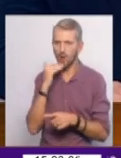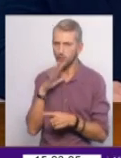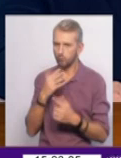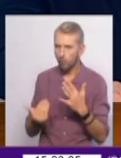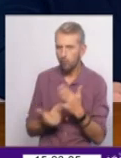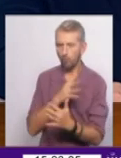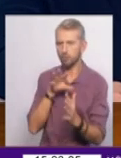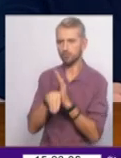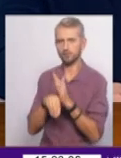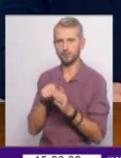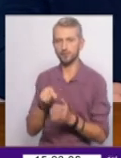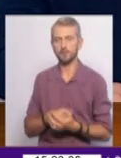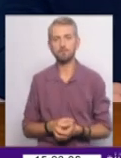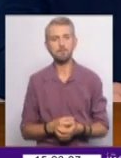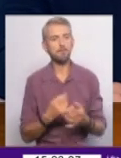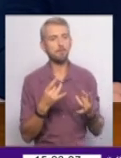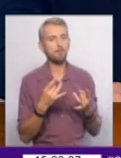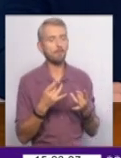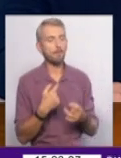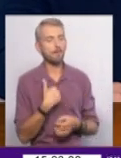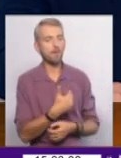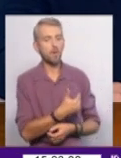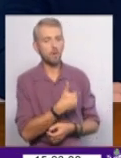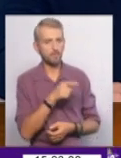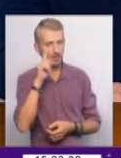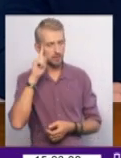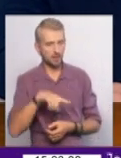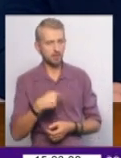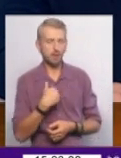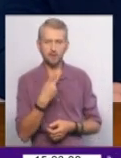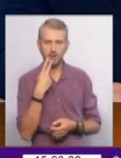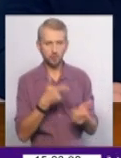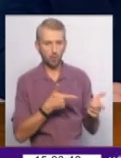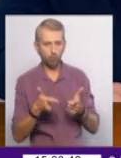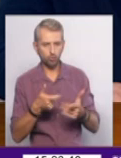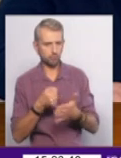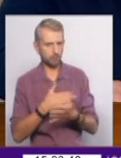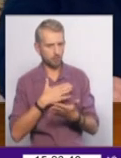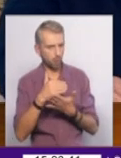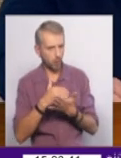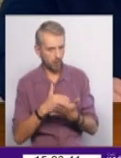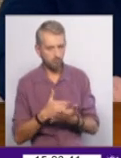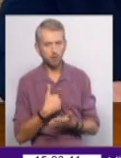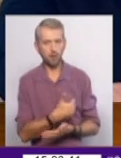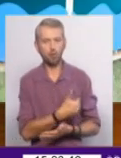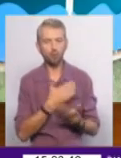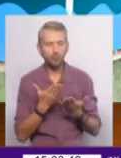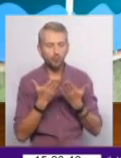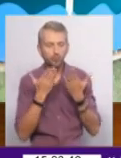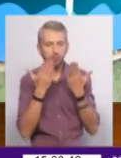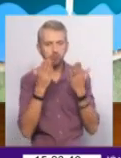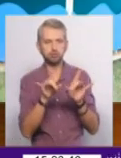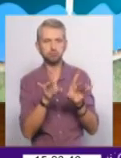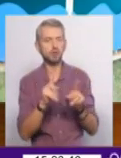там. Розкажіть. Ну, я хотів тоді, ви знаєте, що я завжди готуюся до наших ефірів, тому я хотів би зачитати, що нам вдалося в цьому